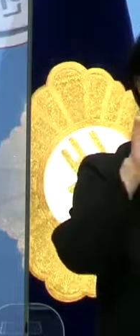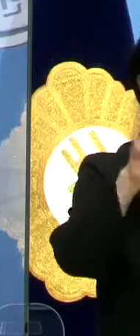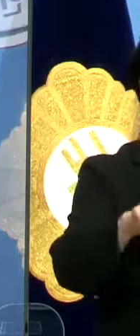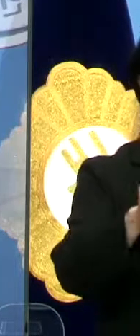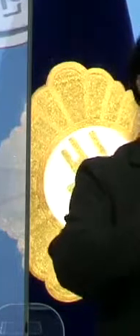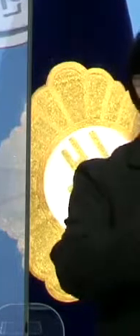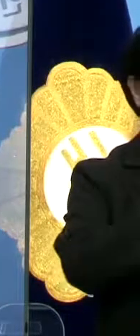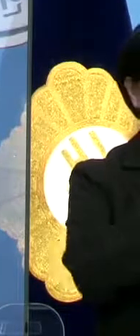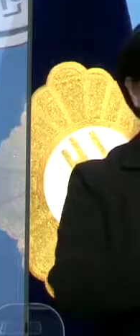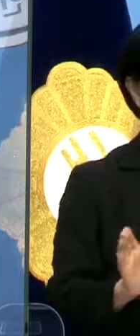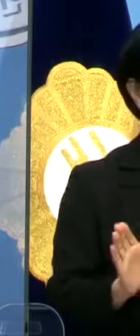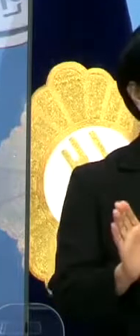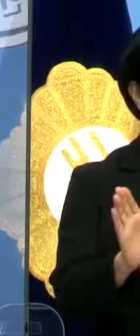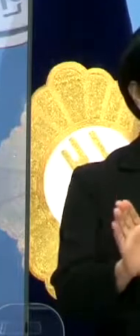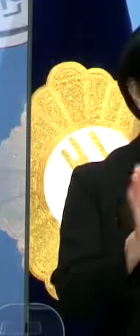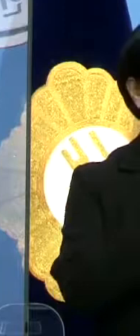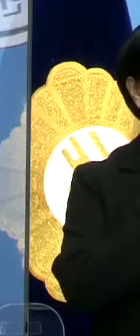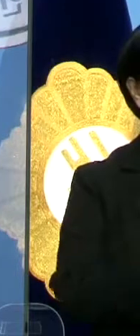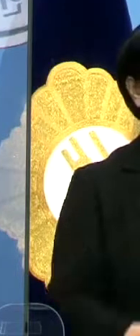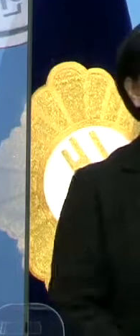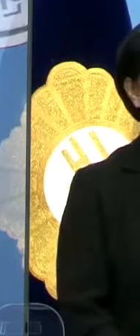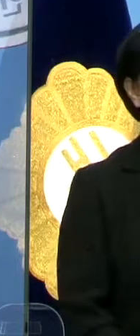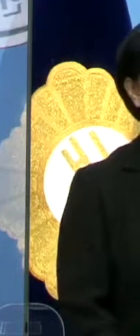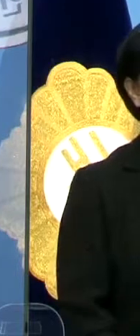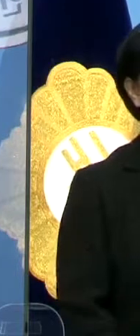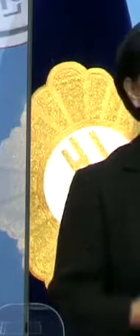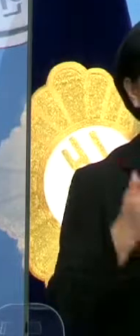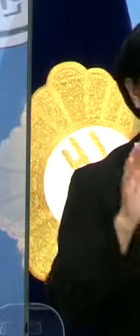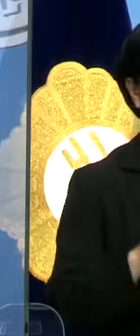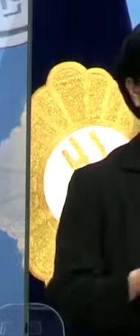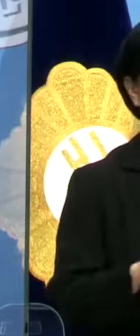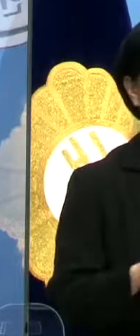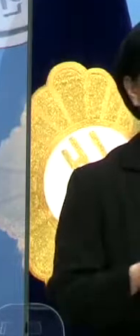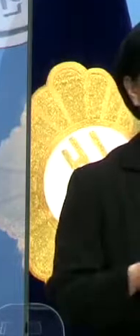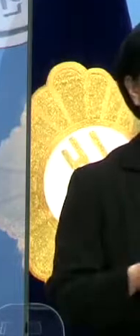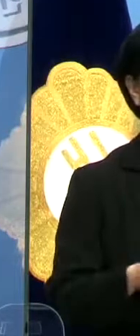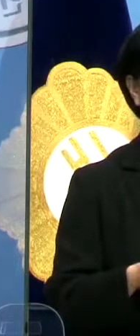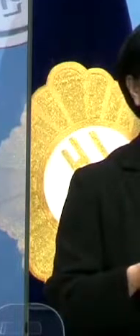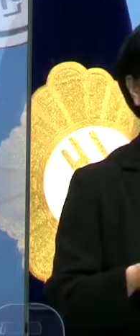권력을 몰아 들여서 몰라 줬습니다 그런데